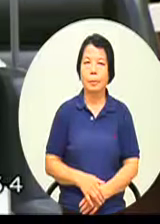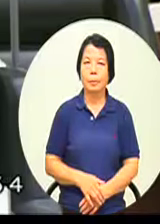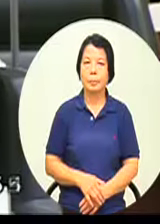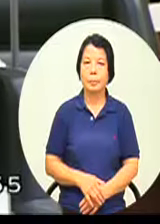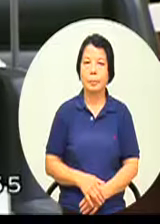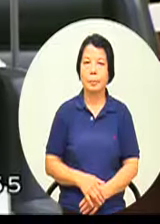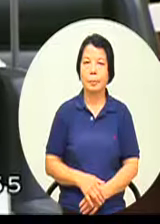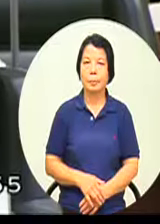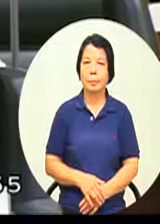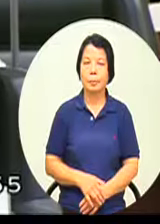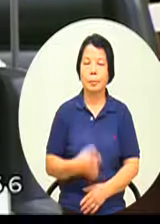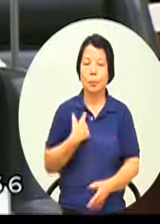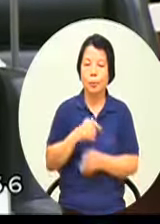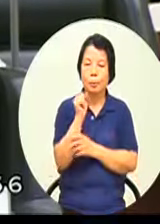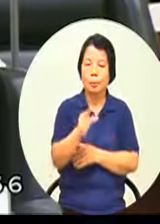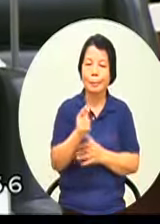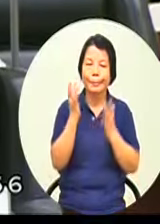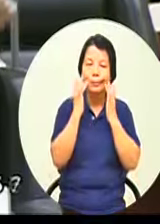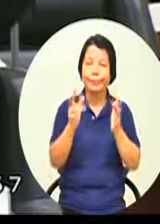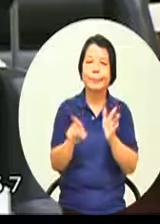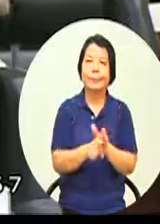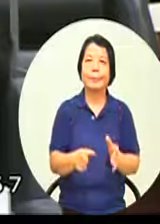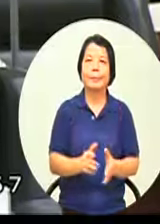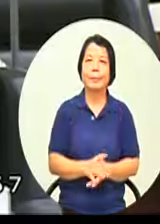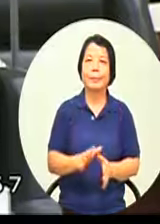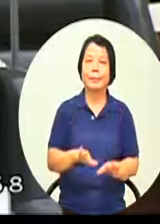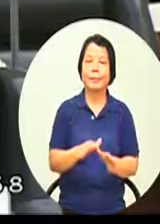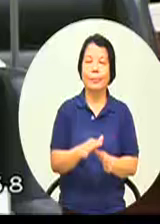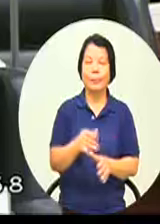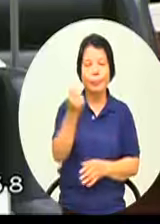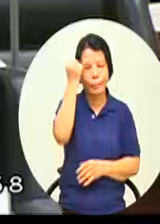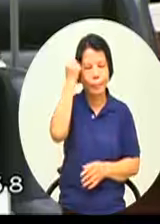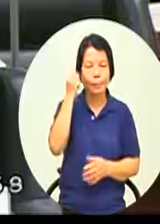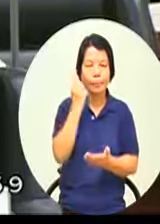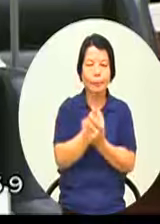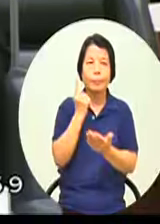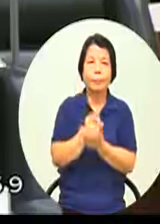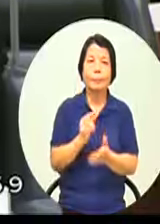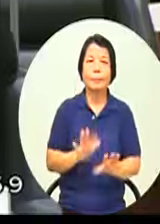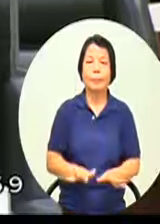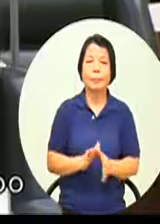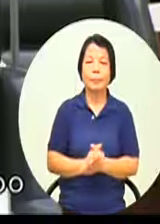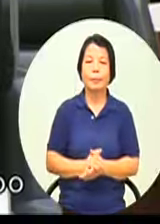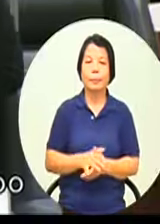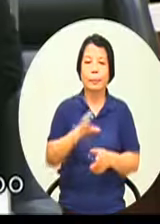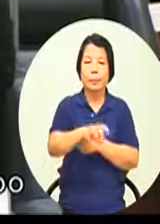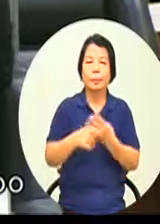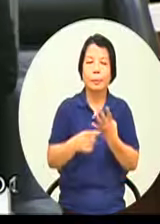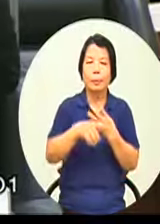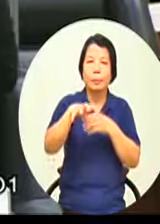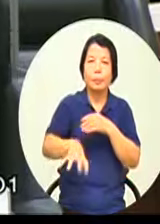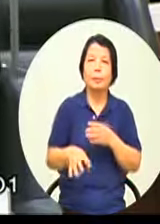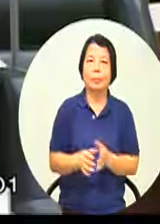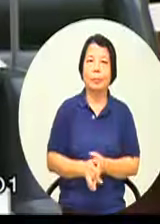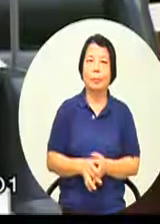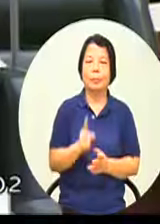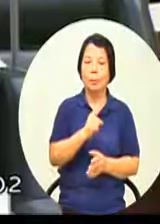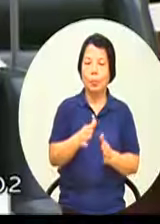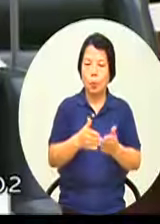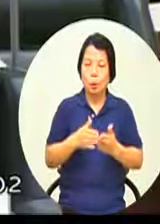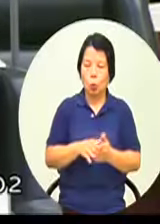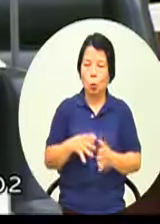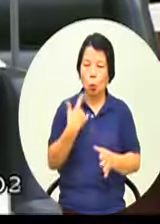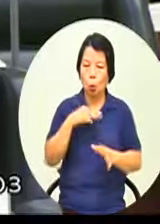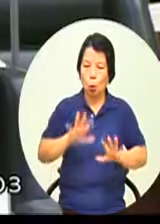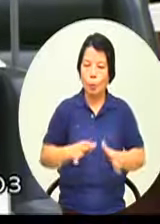看我去买菜，我想讲，哎呀，我记的吼，答辩也是即阵着咱农业局吼，拢甲我讲，哎，我们都会稳